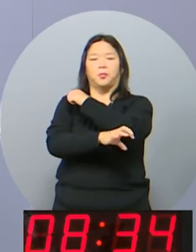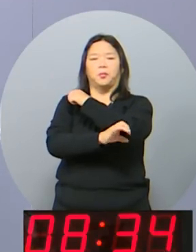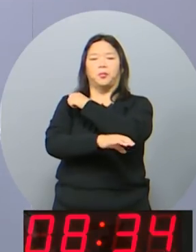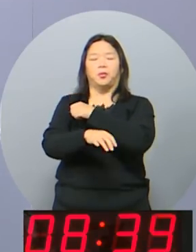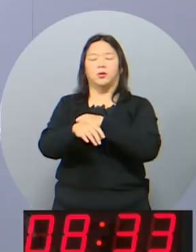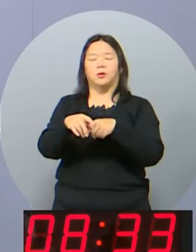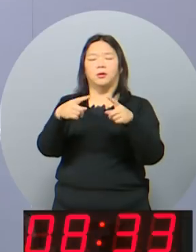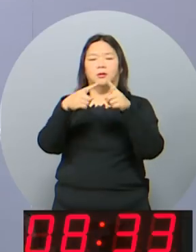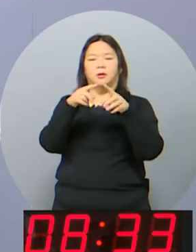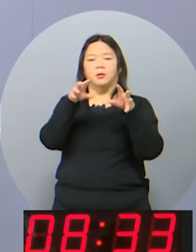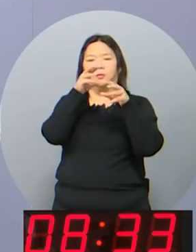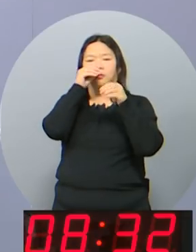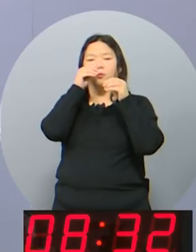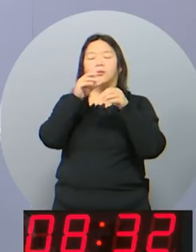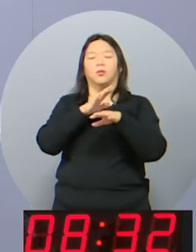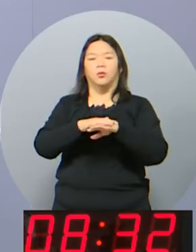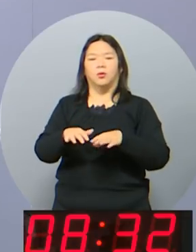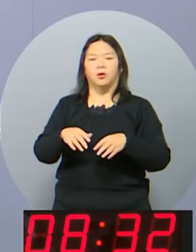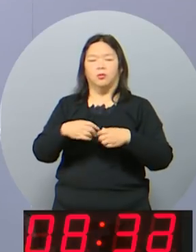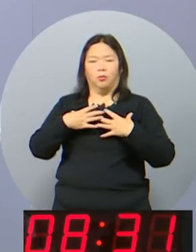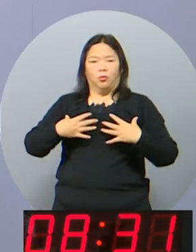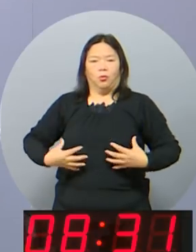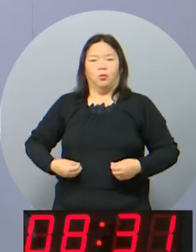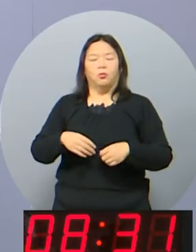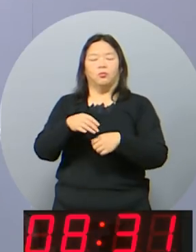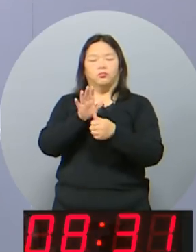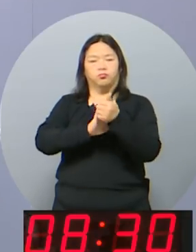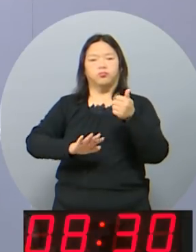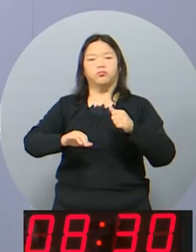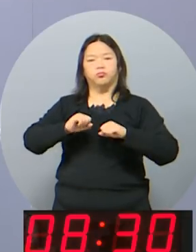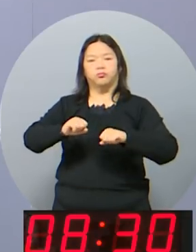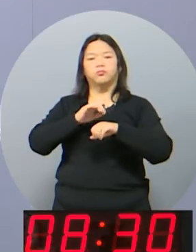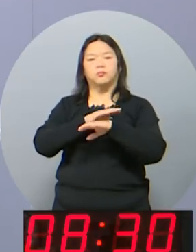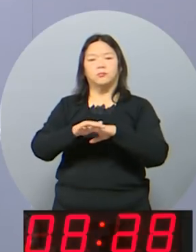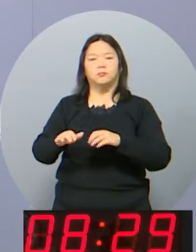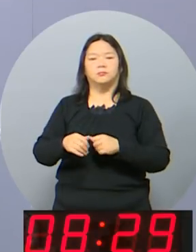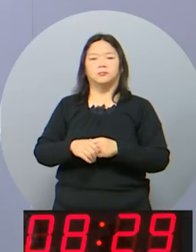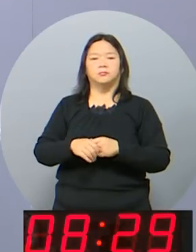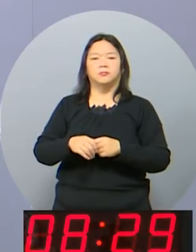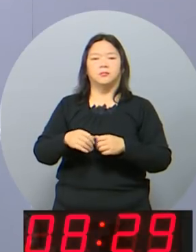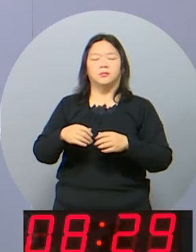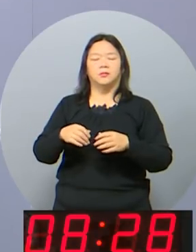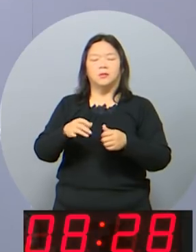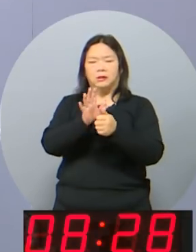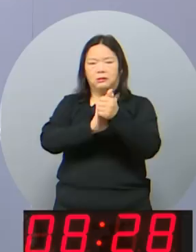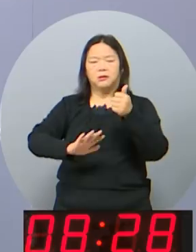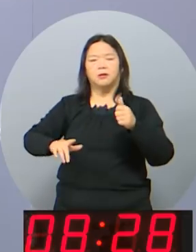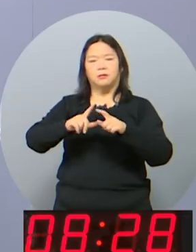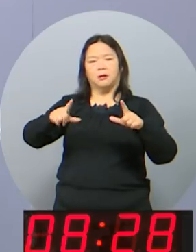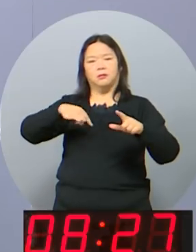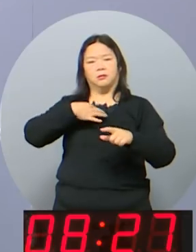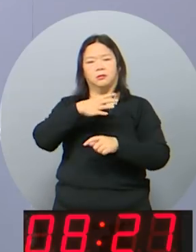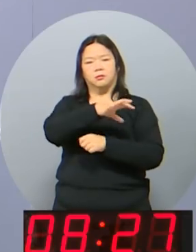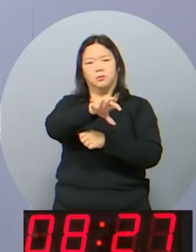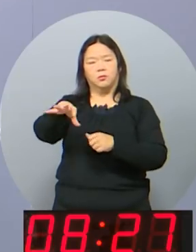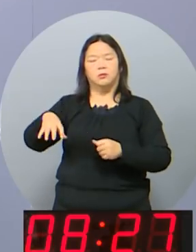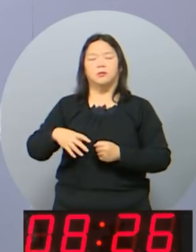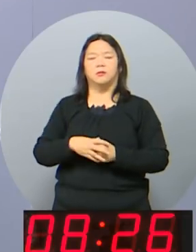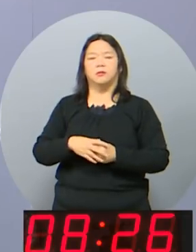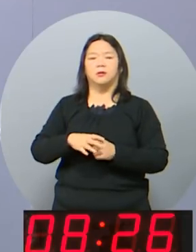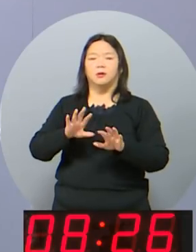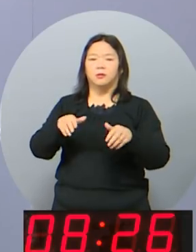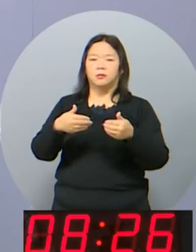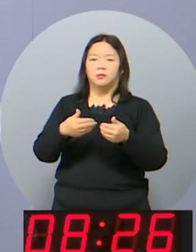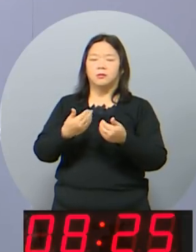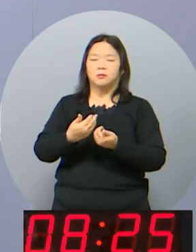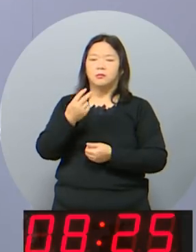我们的肺部，会影响到我们的健康，然后影响到大自然一个环境。反过来再